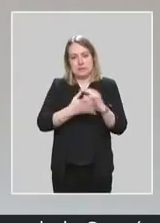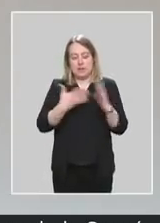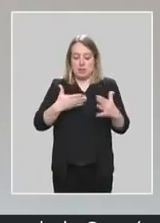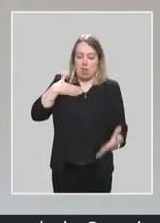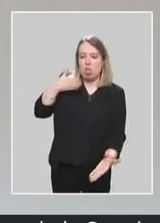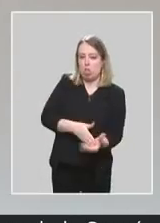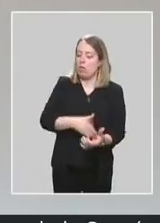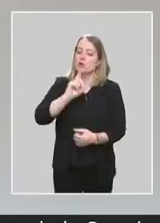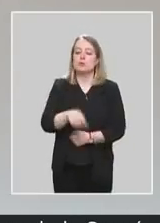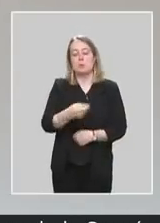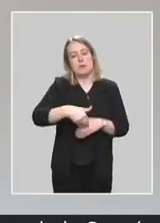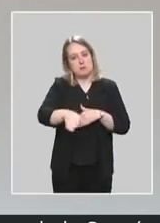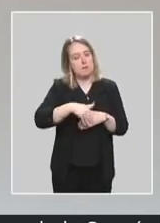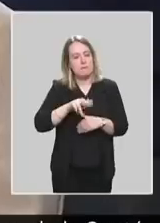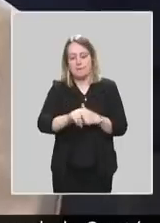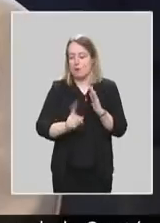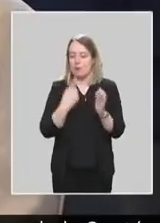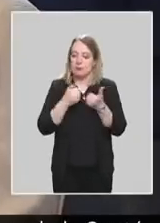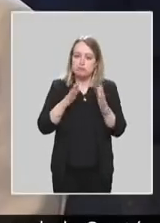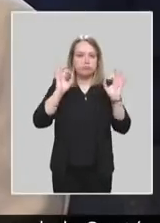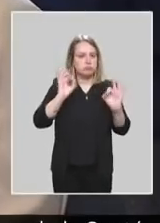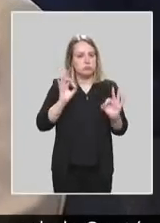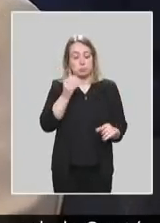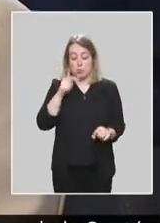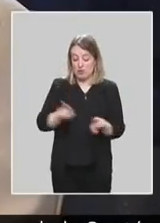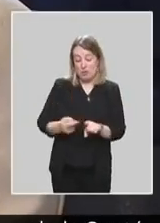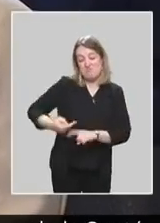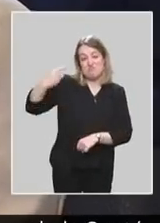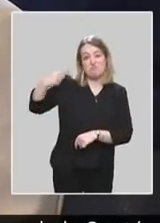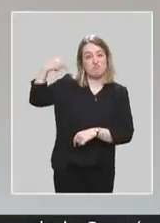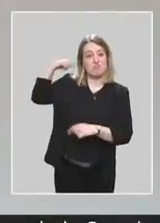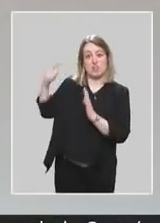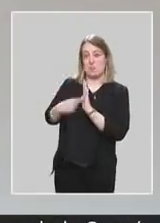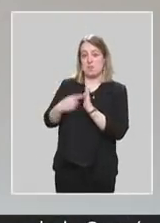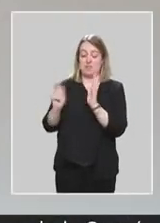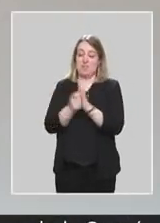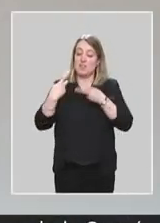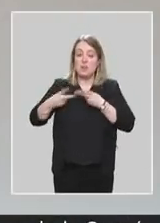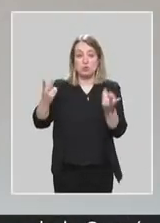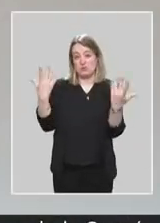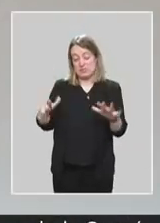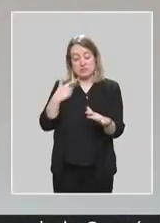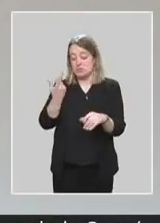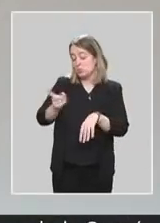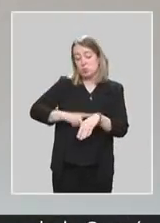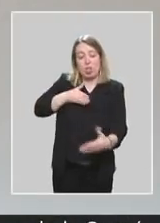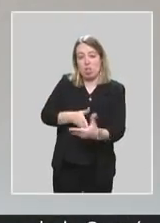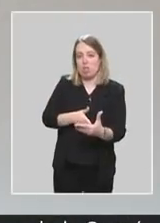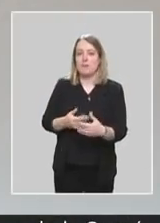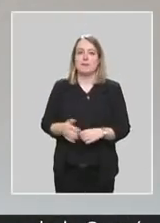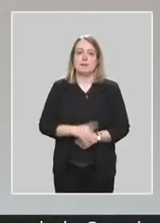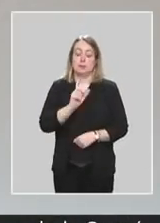ou les prochaines heures. On a vu ça à chaque fois qu'il y a eu des annonces comme celle-ci. Ce qui veut dire qu'il y a une appétence des Français. Vous avez 2 mois et pendant les 2 mois qui vont